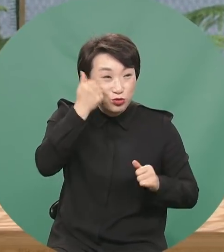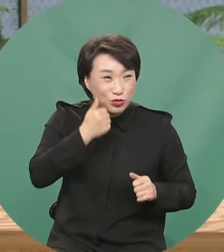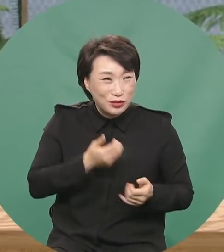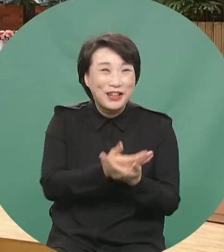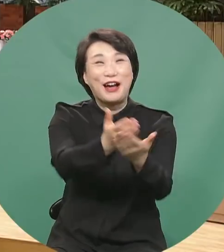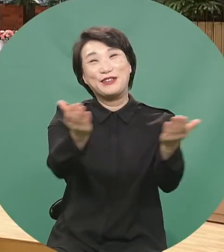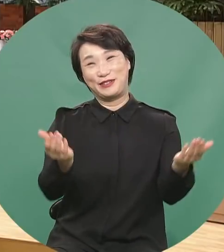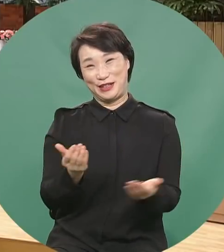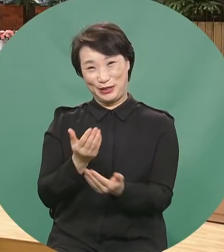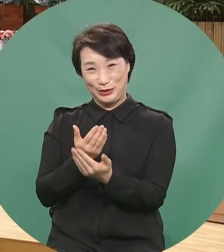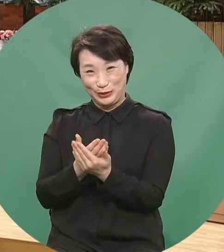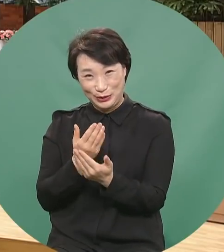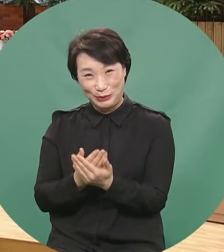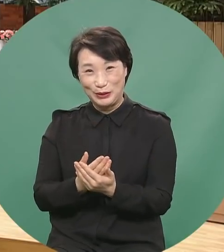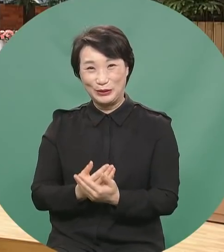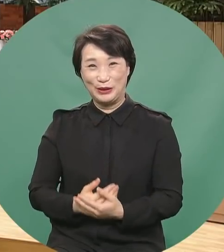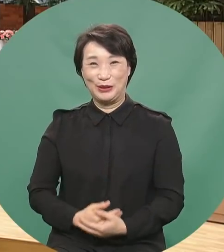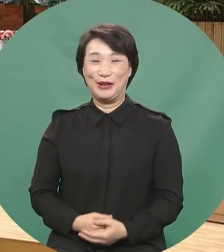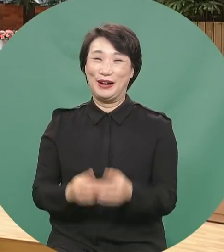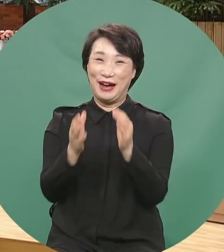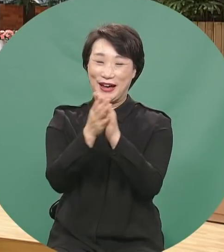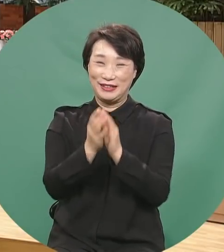주세요.